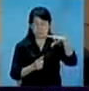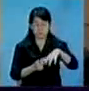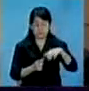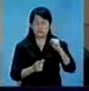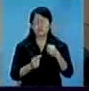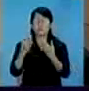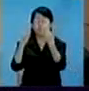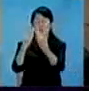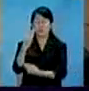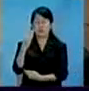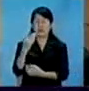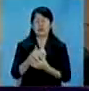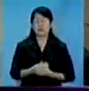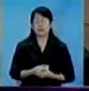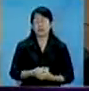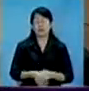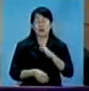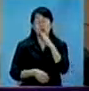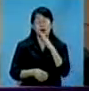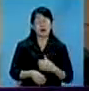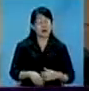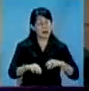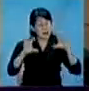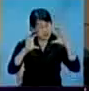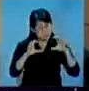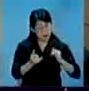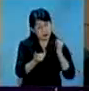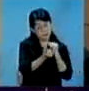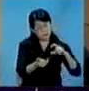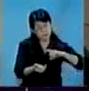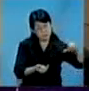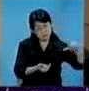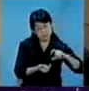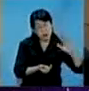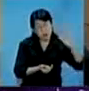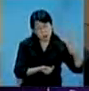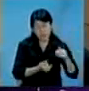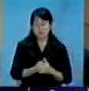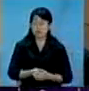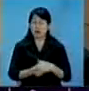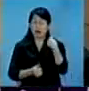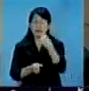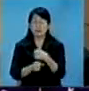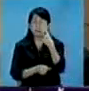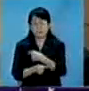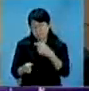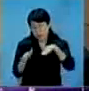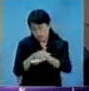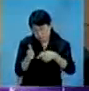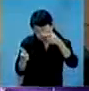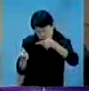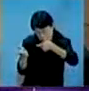าลถ้าไม่ใช่รัฐบาลอย่างพวกท่านมันจะมีแมวที่ไหนไปซุ่มยิงใส่ประชาชนในวันนั้น